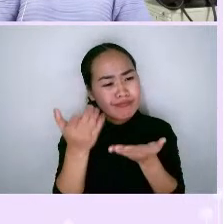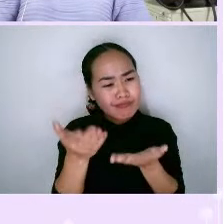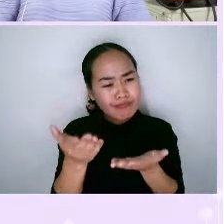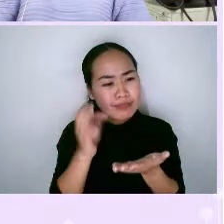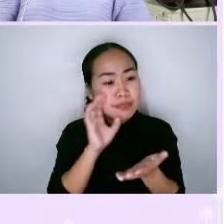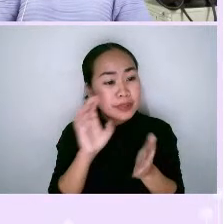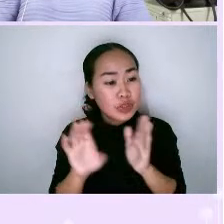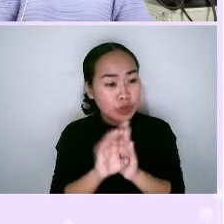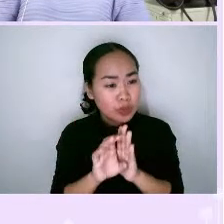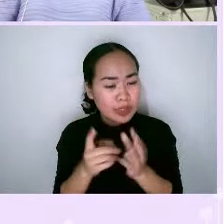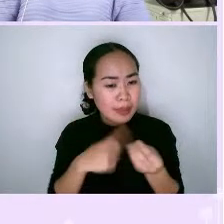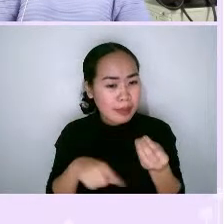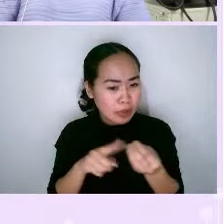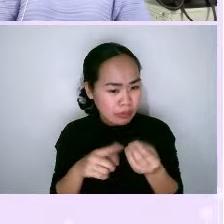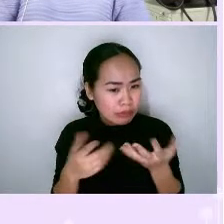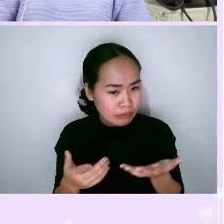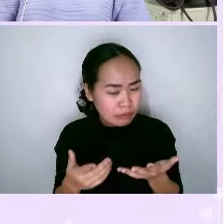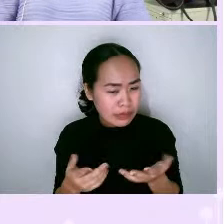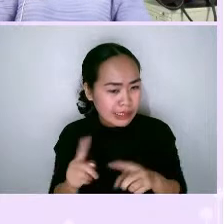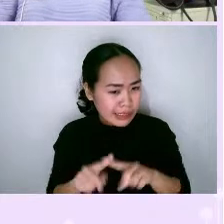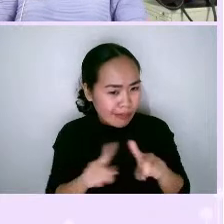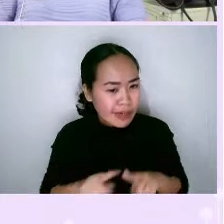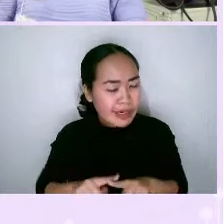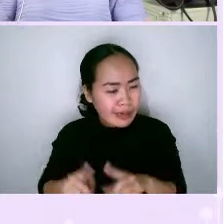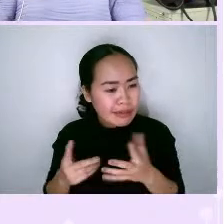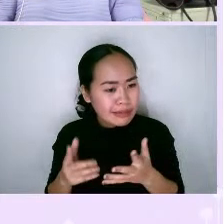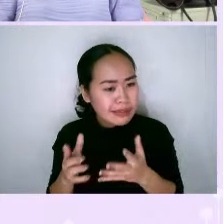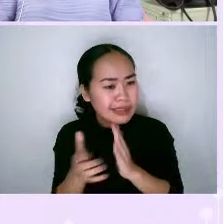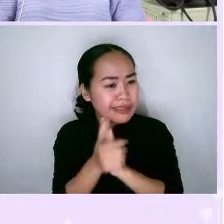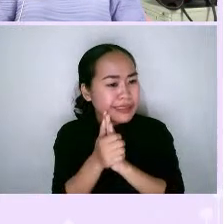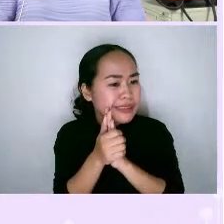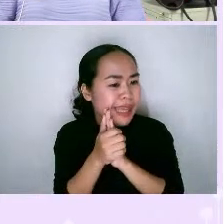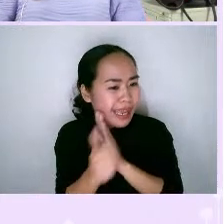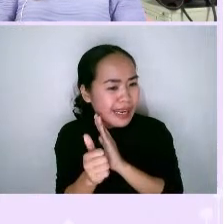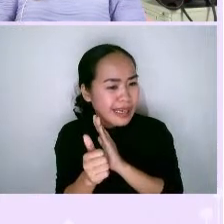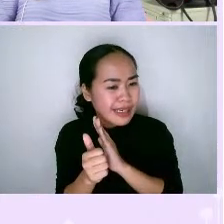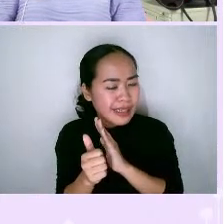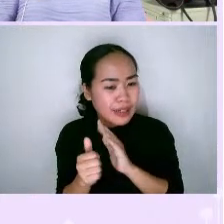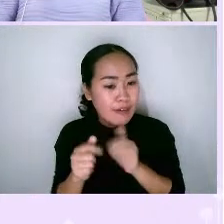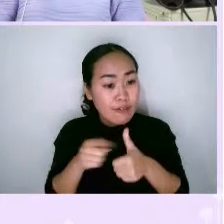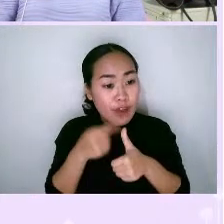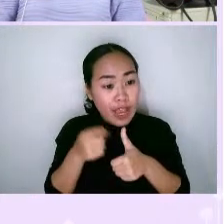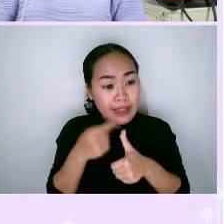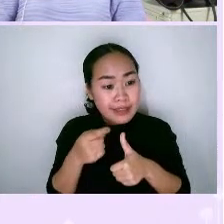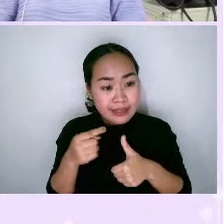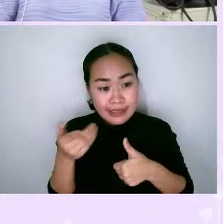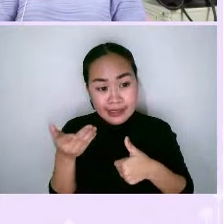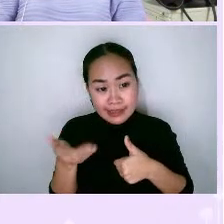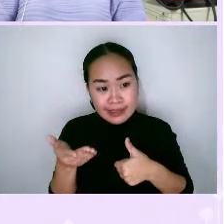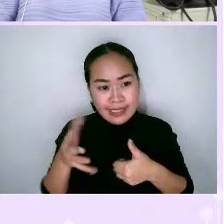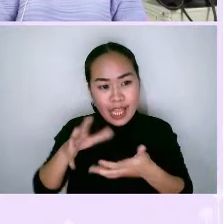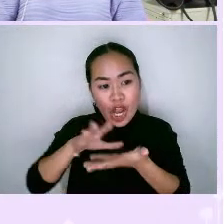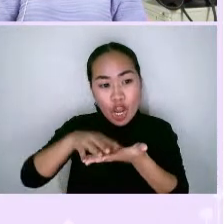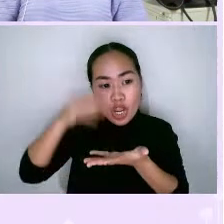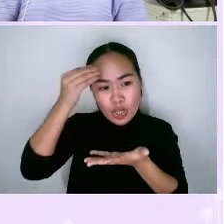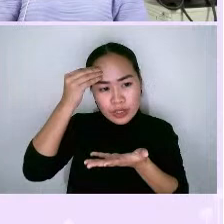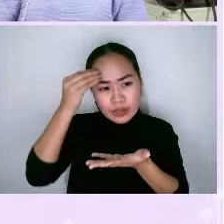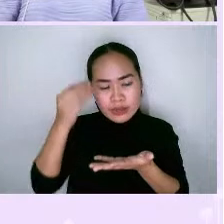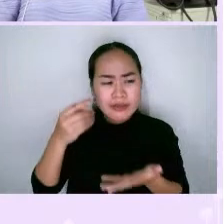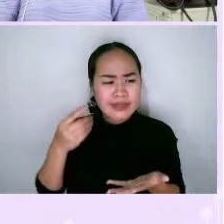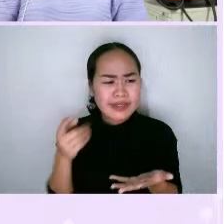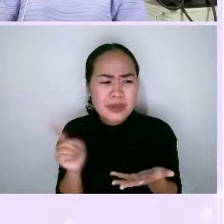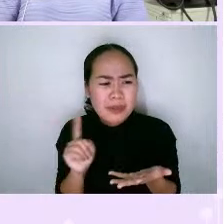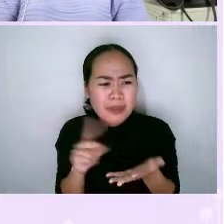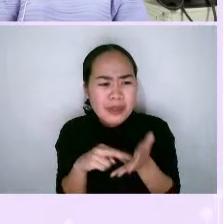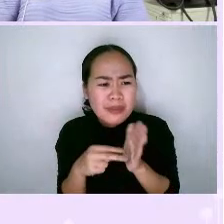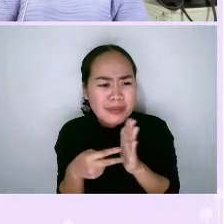vocational, and employment counseling. So Learn, ano po ba yung Learn? We wanted our kababayan, ang ating mga